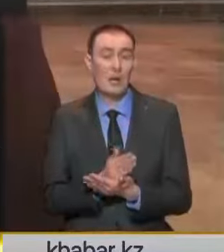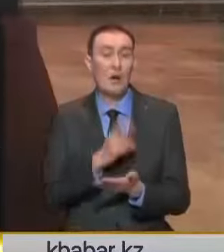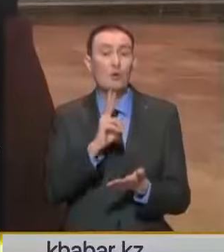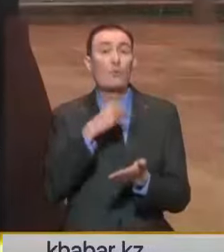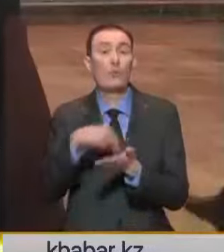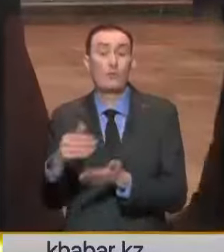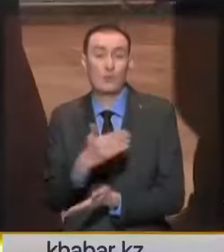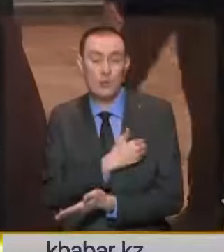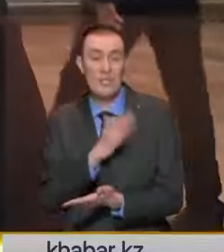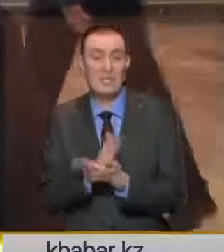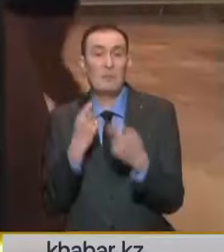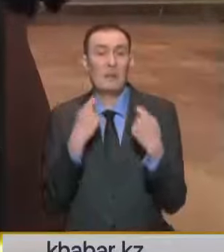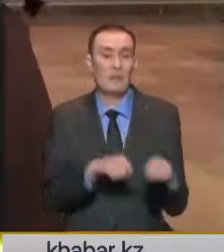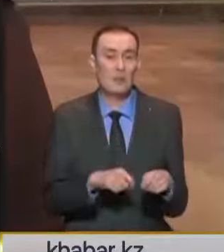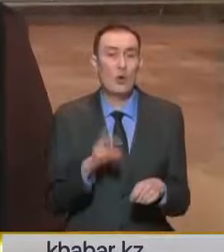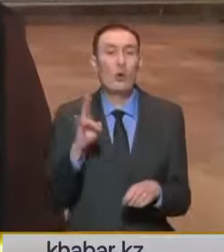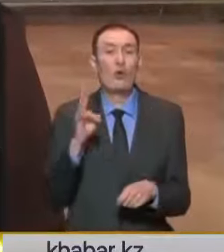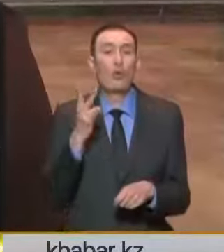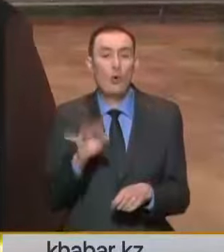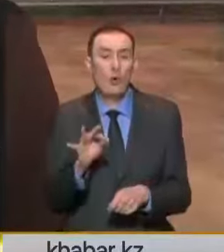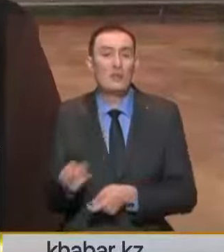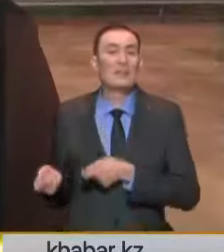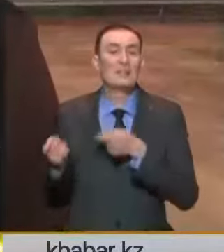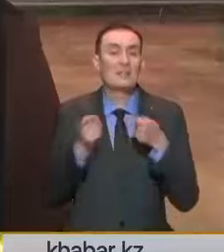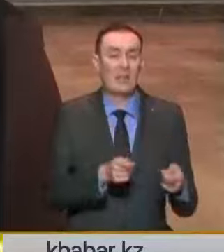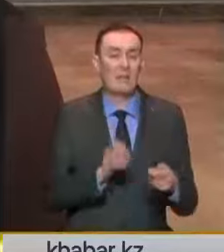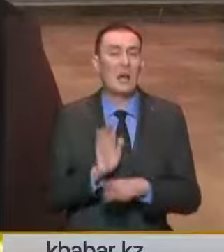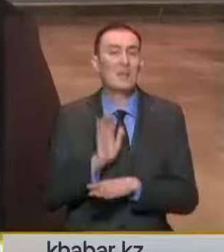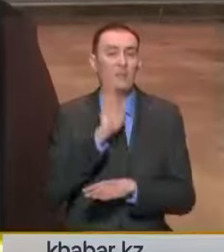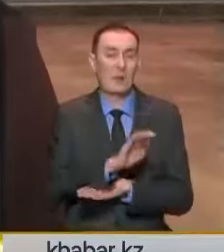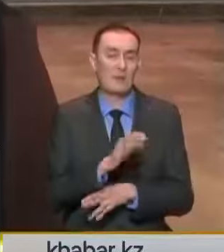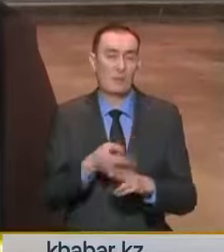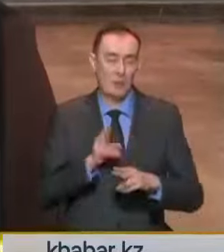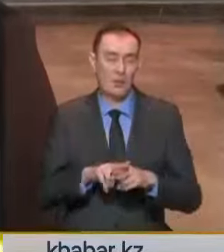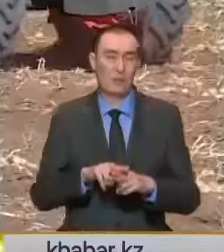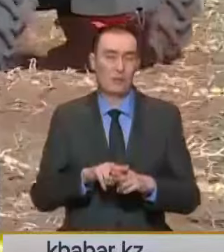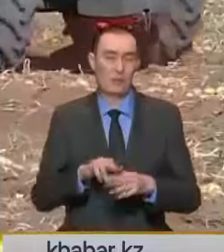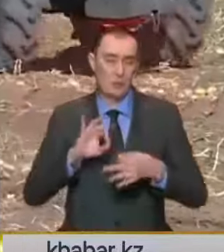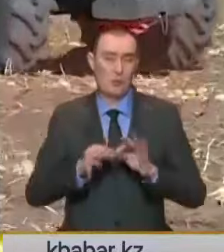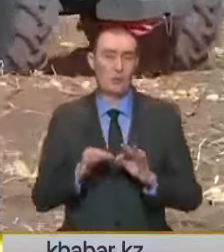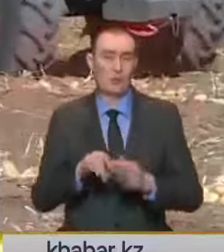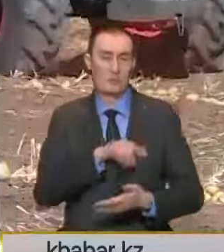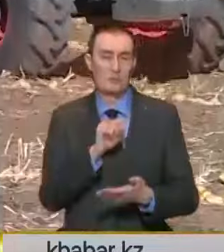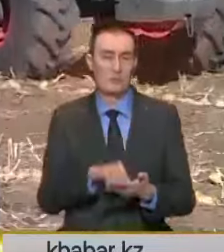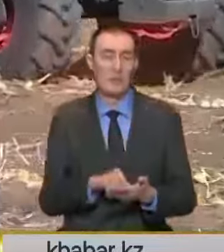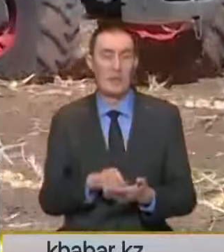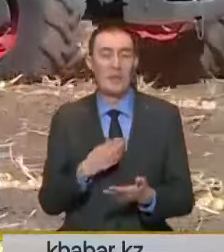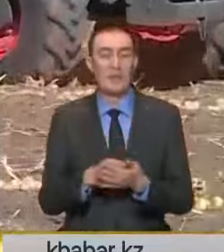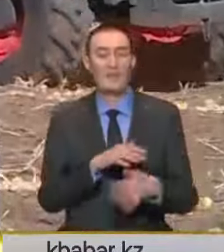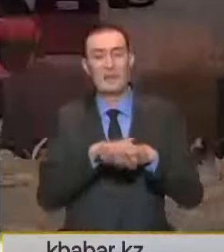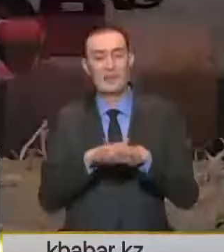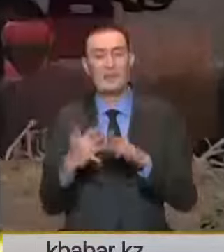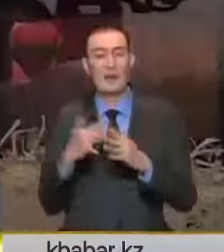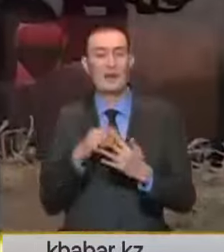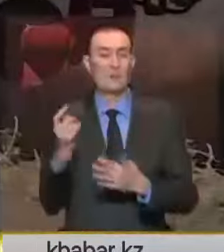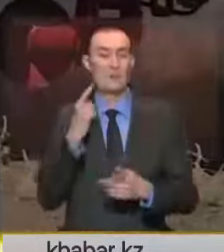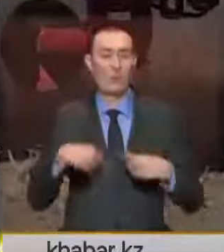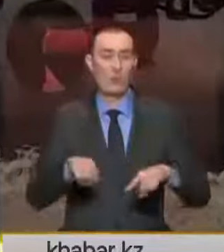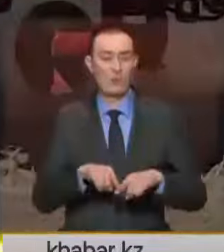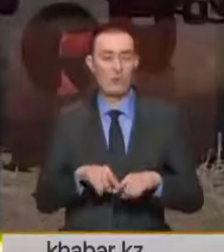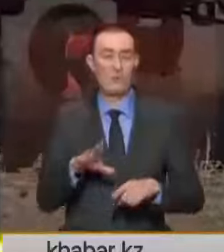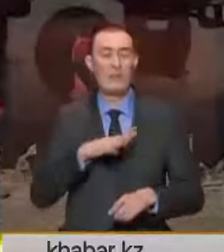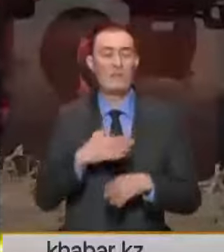покупатели, есть продавцы, но доставить, отправить, у нас с этим возникают сложности. В то же время на финансирование агропромышленного комплекса в